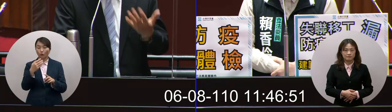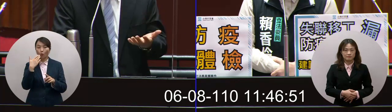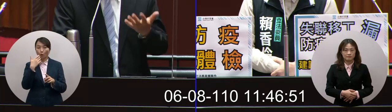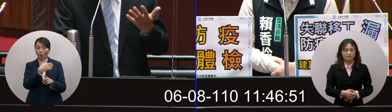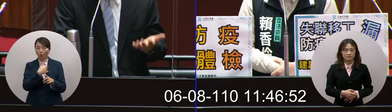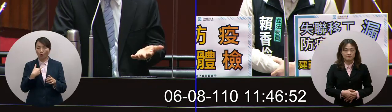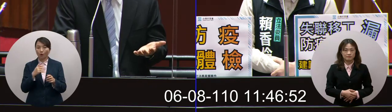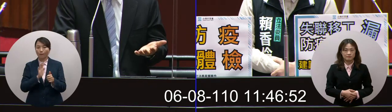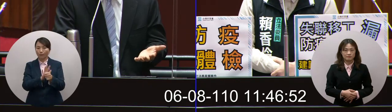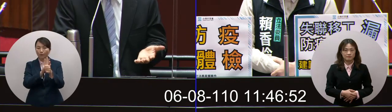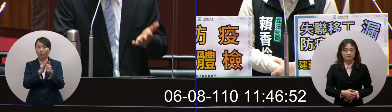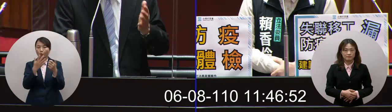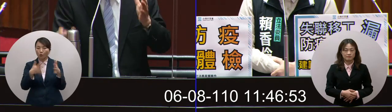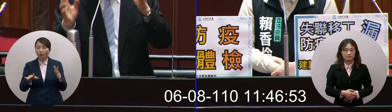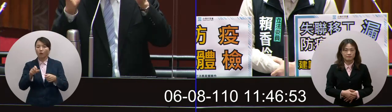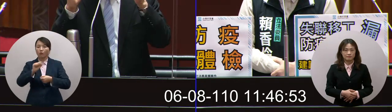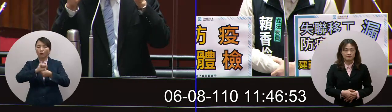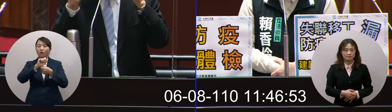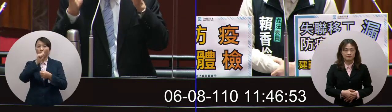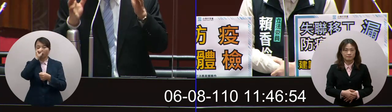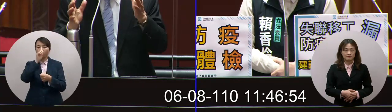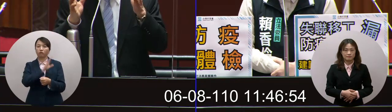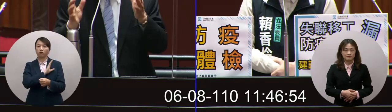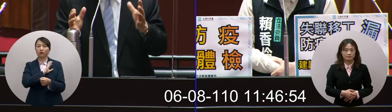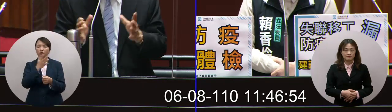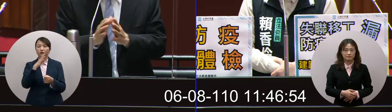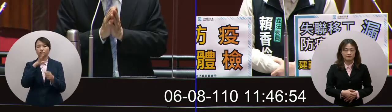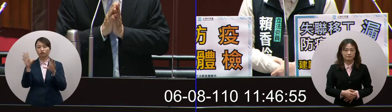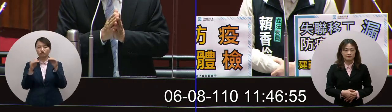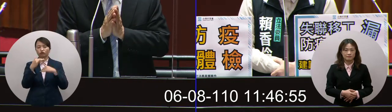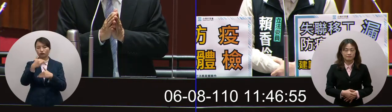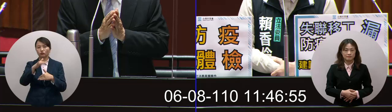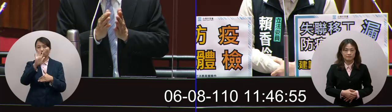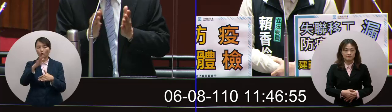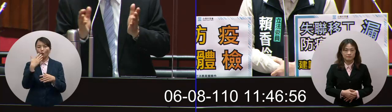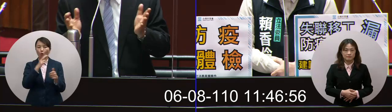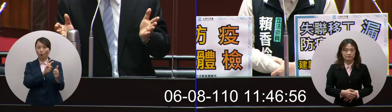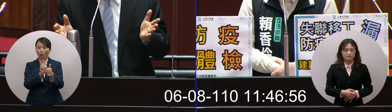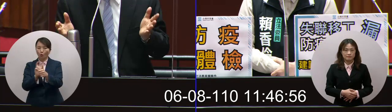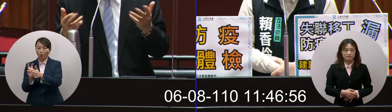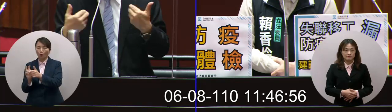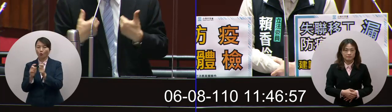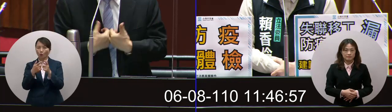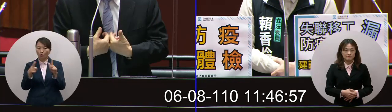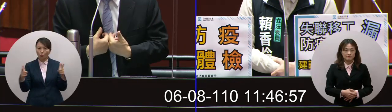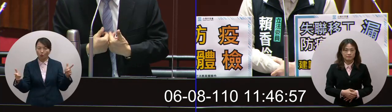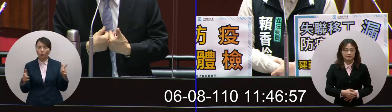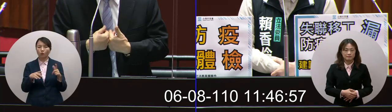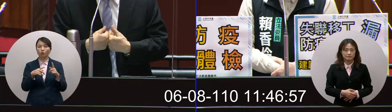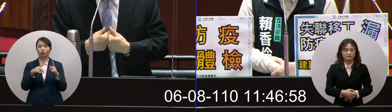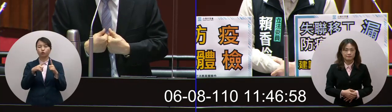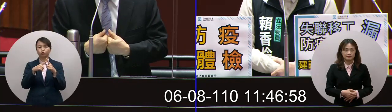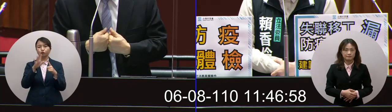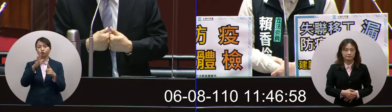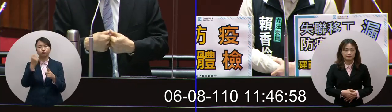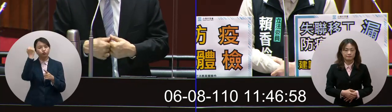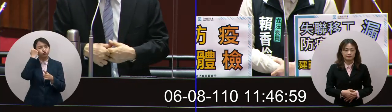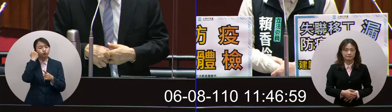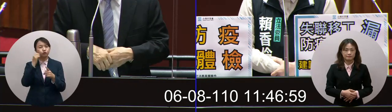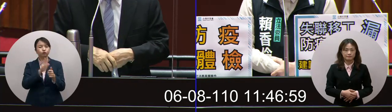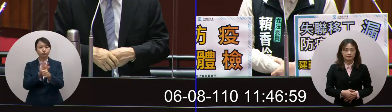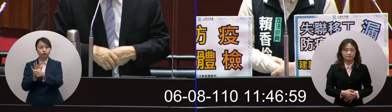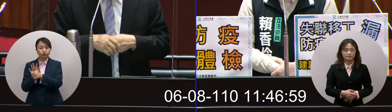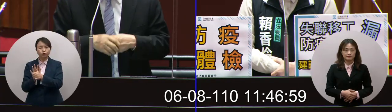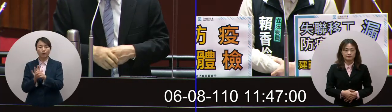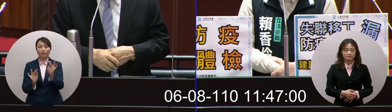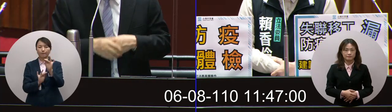能够多一点，当然更好了。但是总是资源有限，要照顾百工百业又这么多受苦的人跟